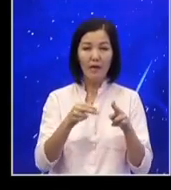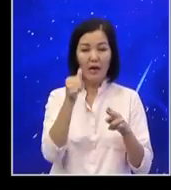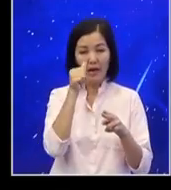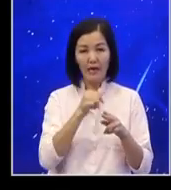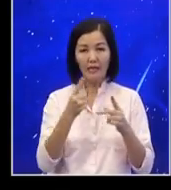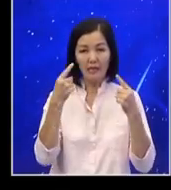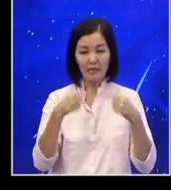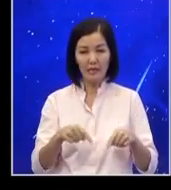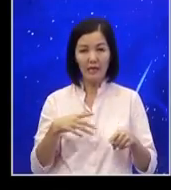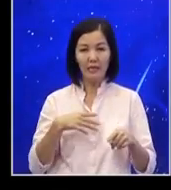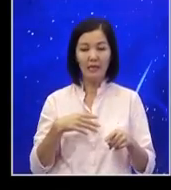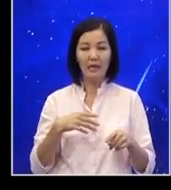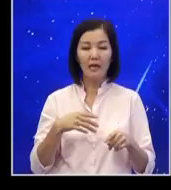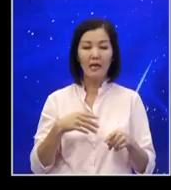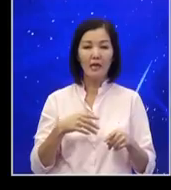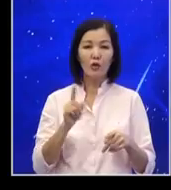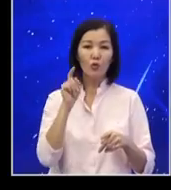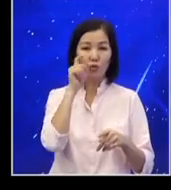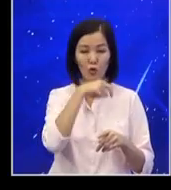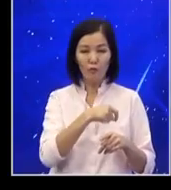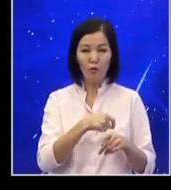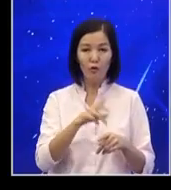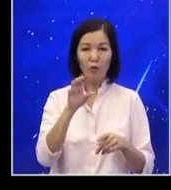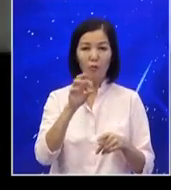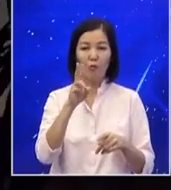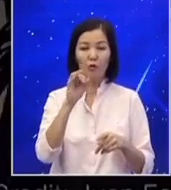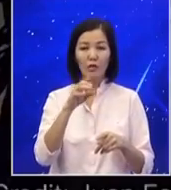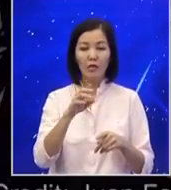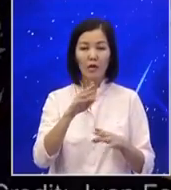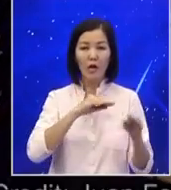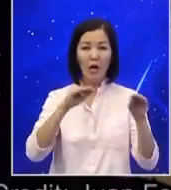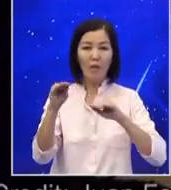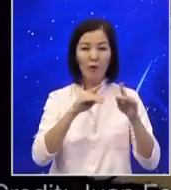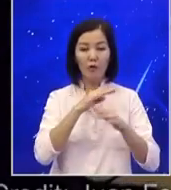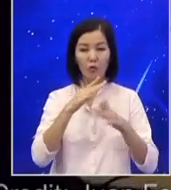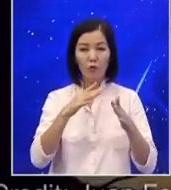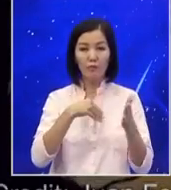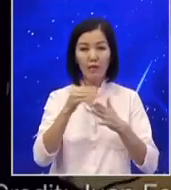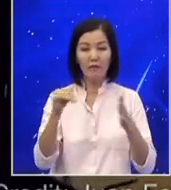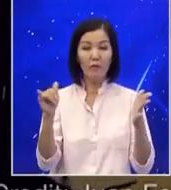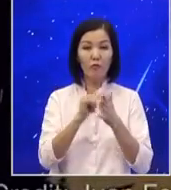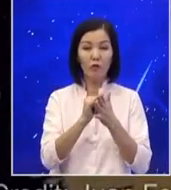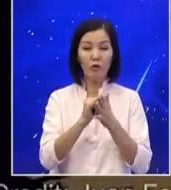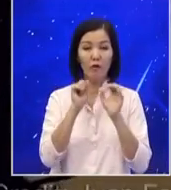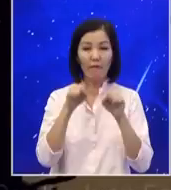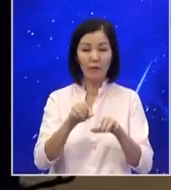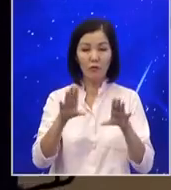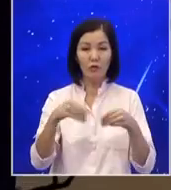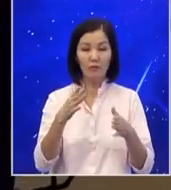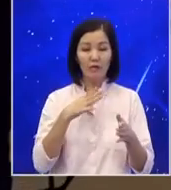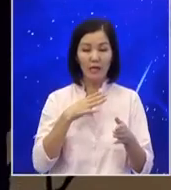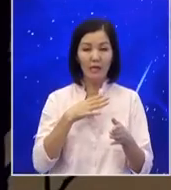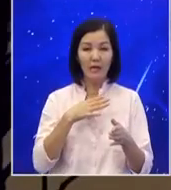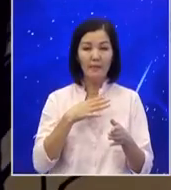Жаңа әдіс жанармайды үнемдеуге ғана емес, сонымен қатар бортқа ғылыми жабдықты көбірек алуға мүмкіндік береді. Орбитада ыңғайлы